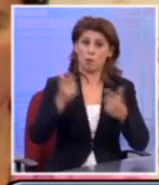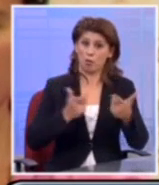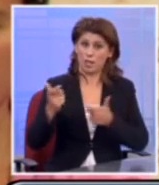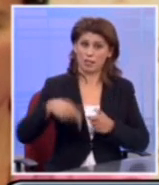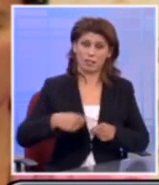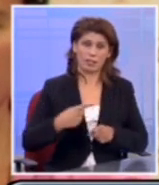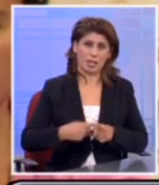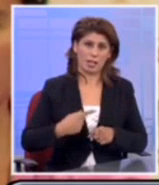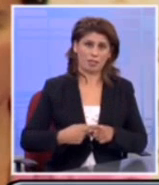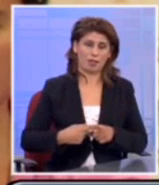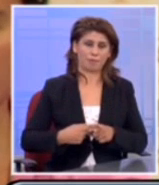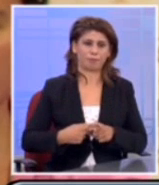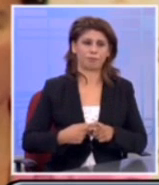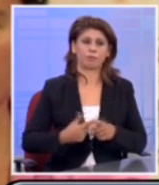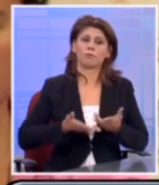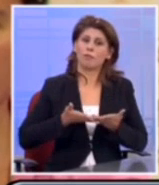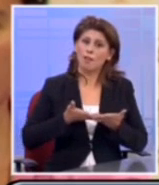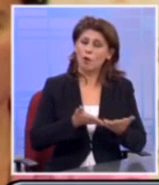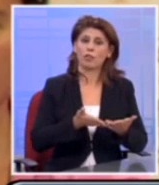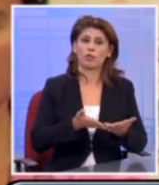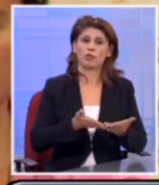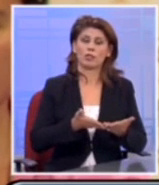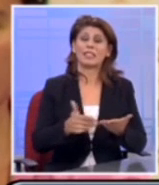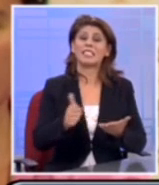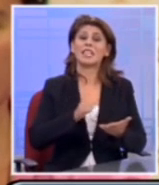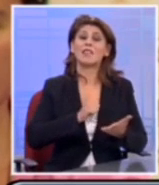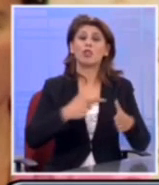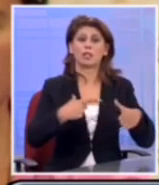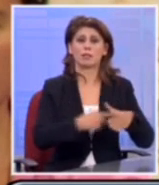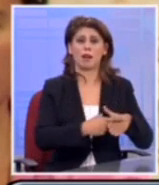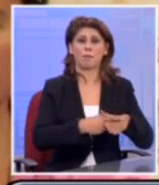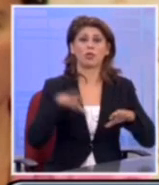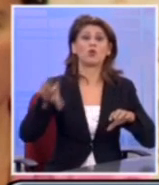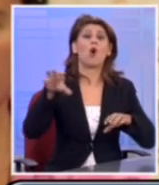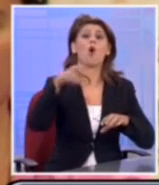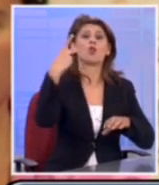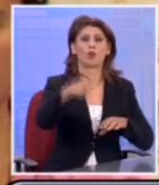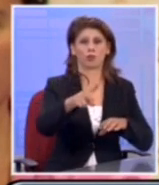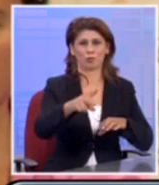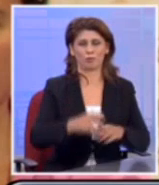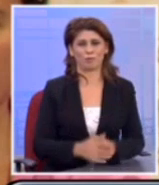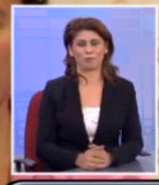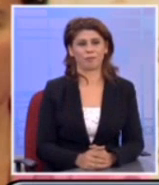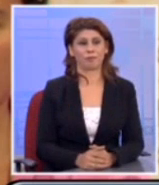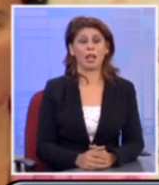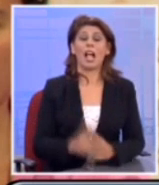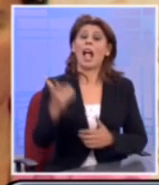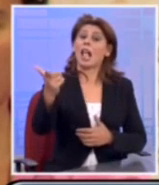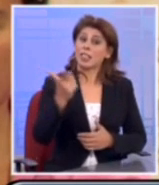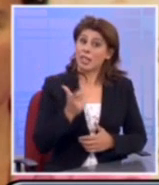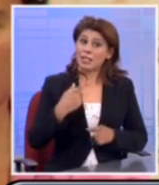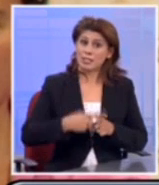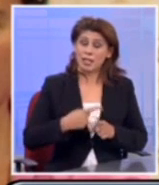στην Ελλάδα να βοηθήσουν τις ιδιωτικές τράπεζες των χωρών τους και δανείσαν στην